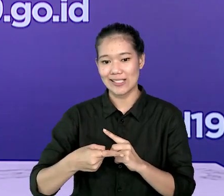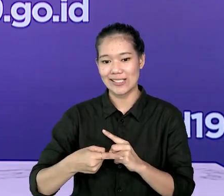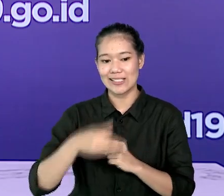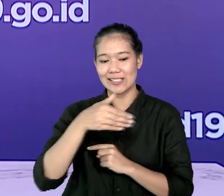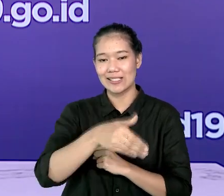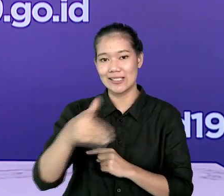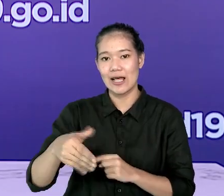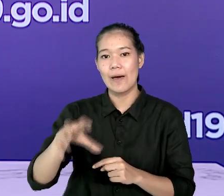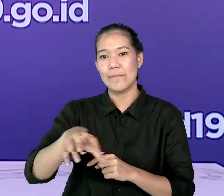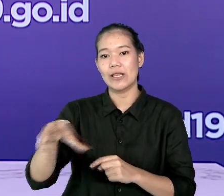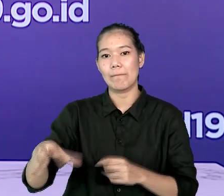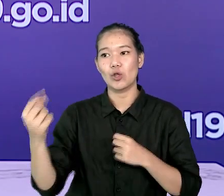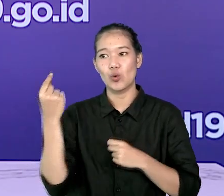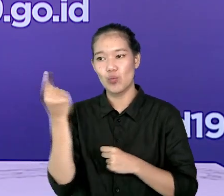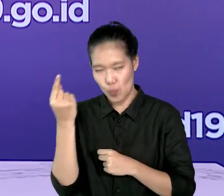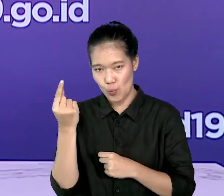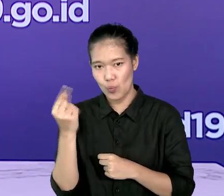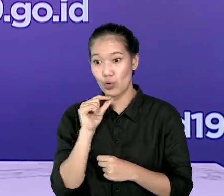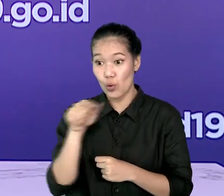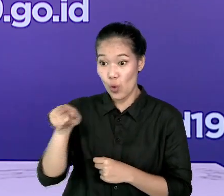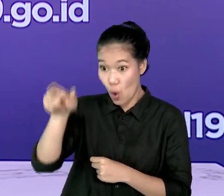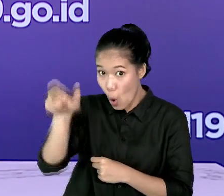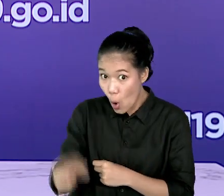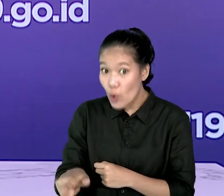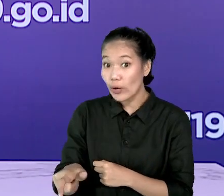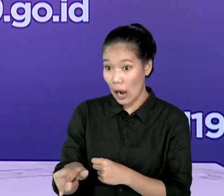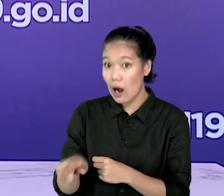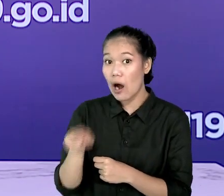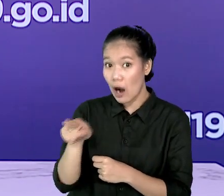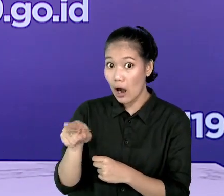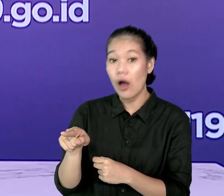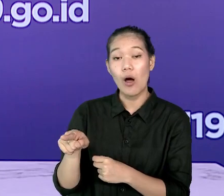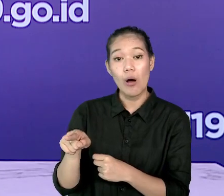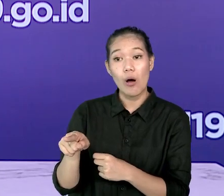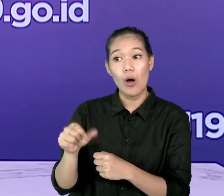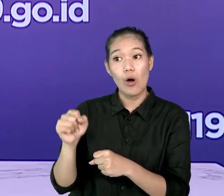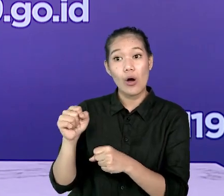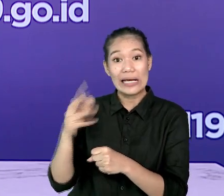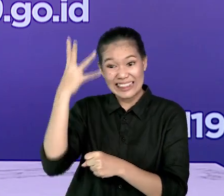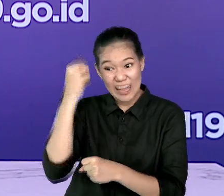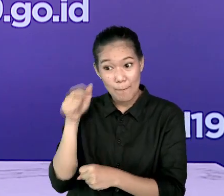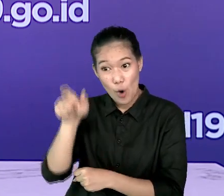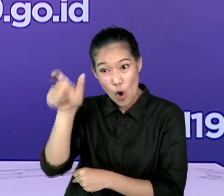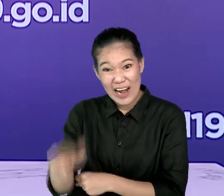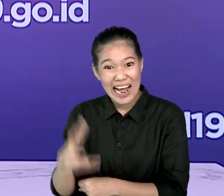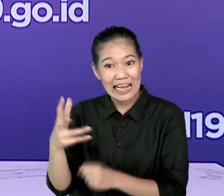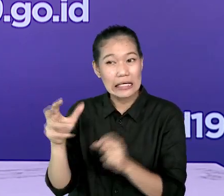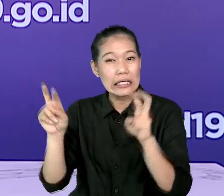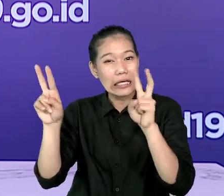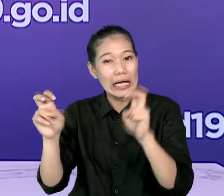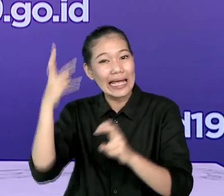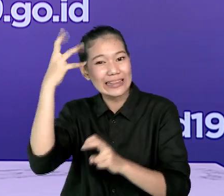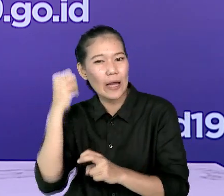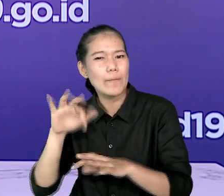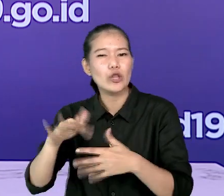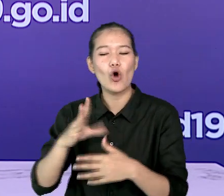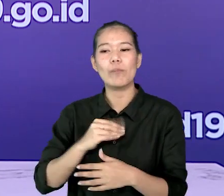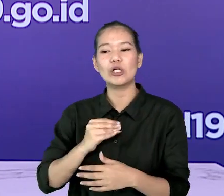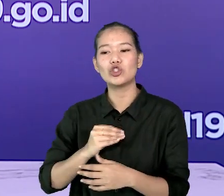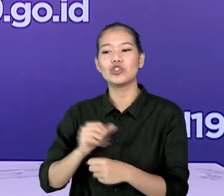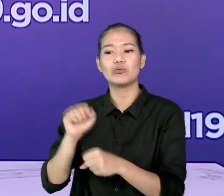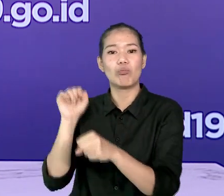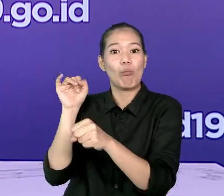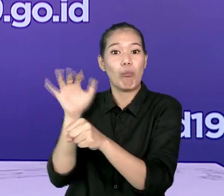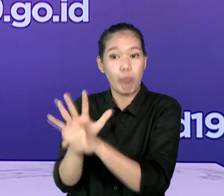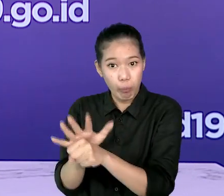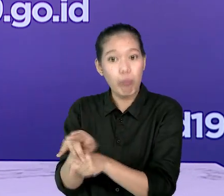publik untuk segera merujuk orang yang terjaring atau masuk ke kategori hitam atau tergolong positif atau memiliki